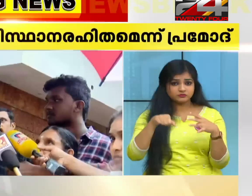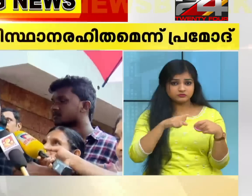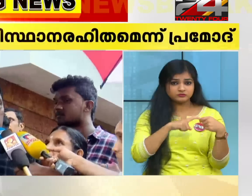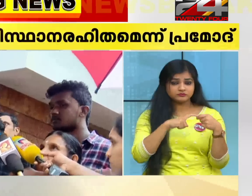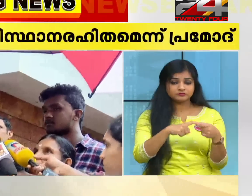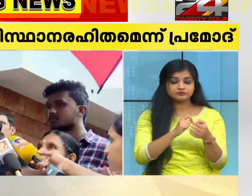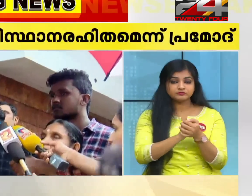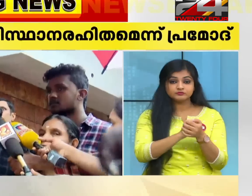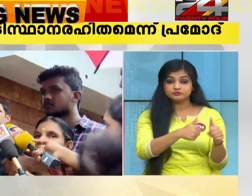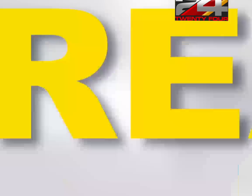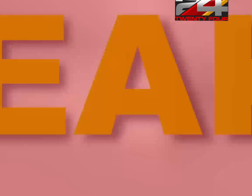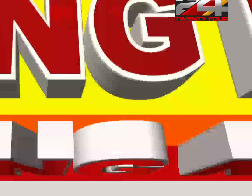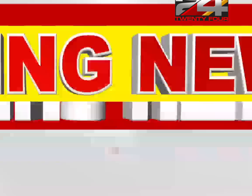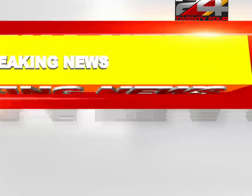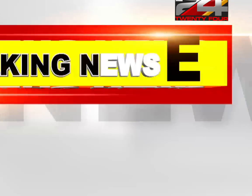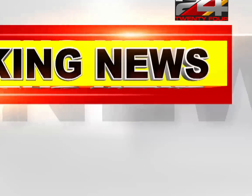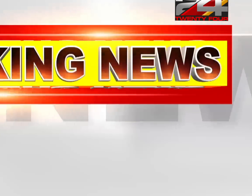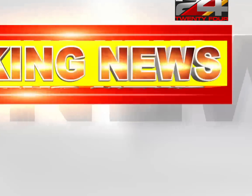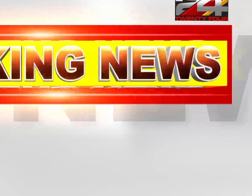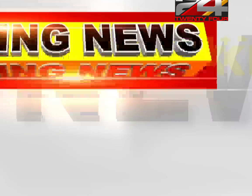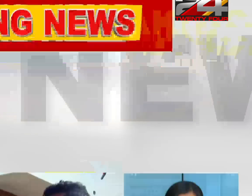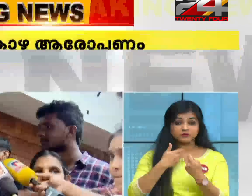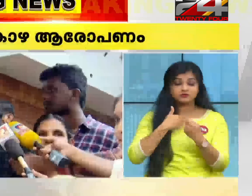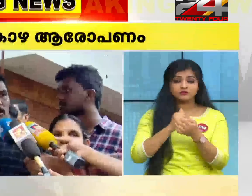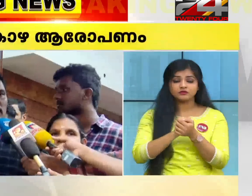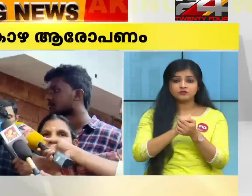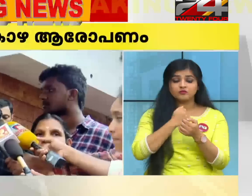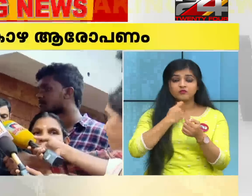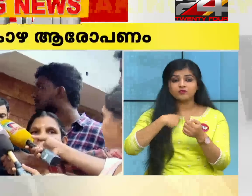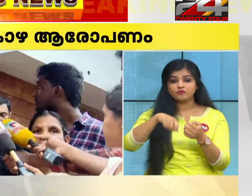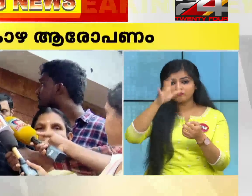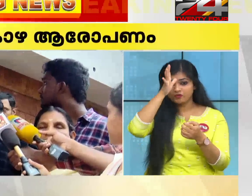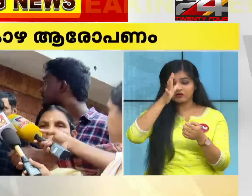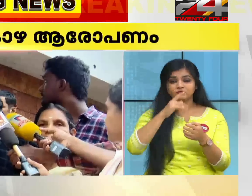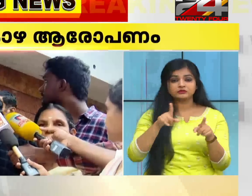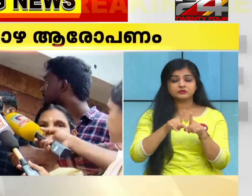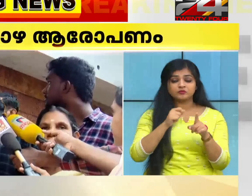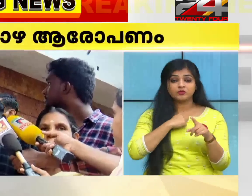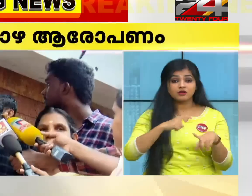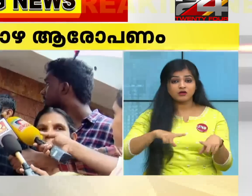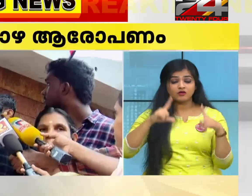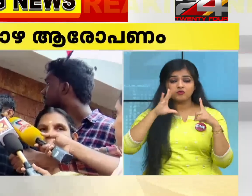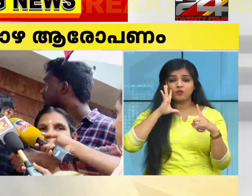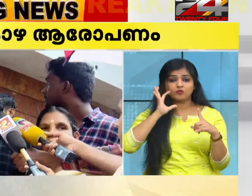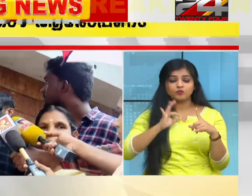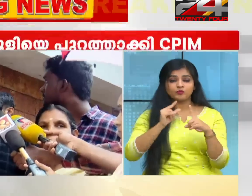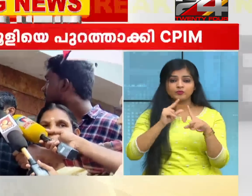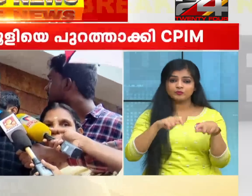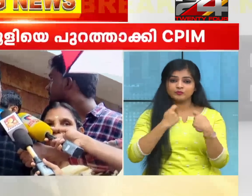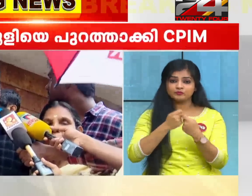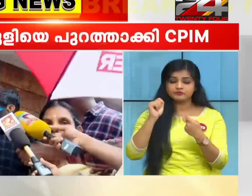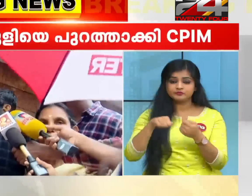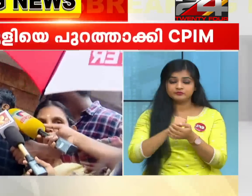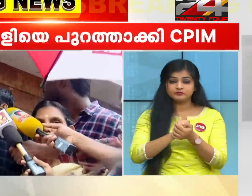പറയില്ലേ, എൻ്റെ പ്രസ്ഥാനം എന്ന് പറയുന്നത് എൻ്റെ രക്ഷിതാവ് പോലെയാണ്, എൻ്റെ ജീവനാണ്, എൻ്റെ ജീവിതമാണ്. ആ